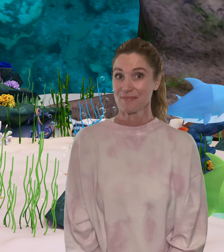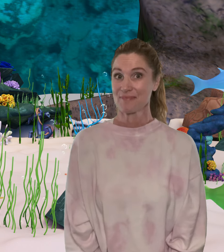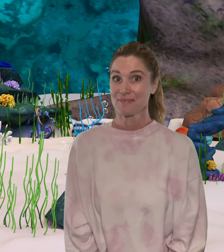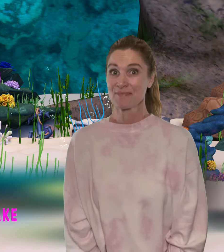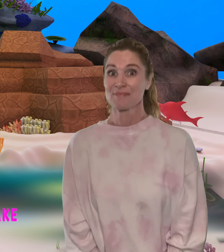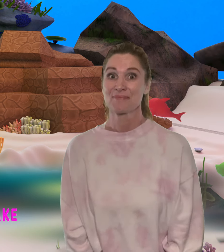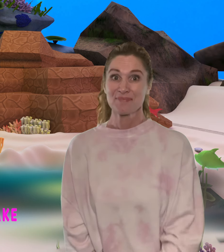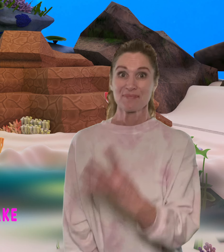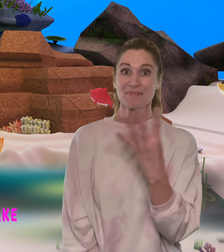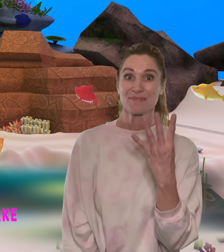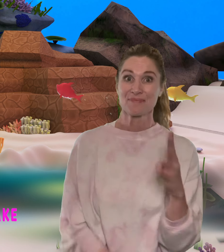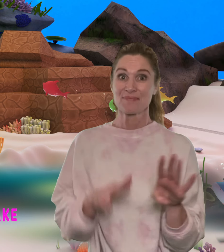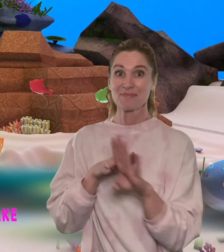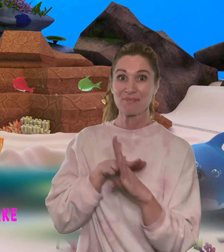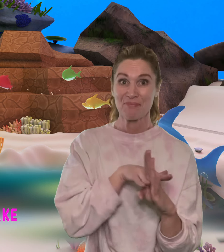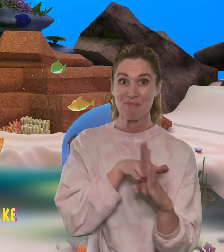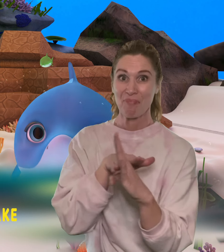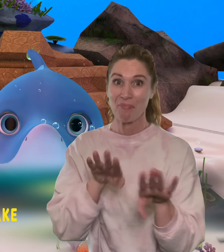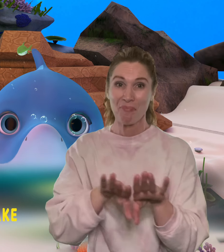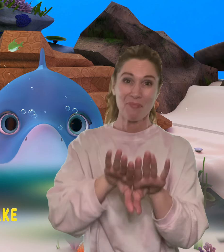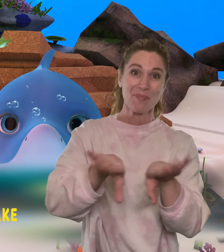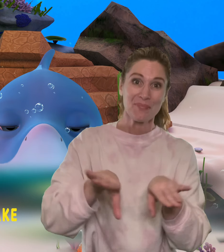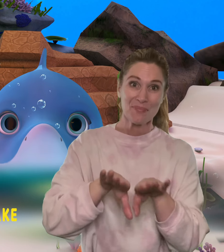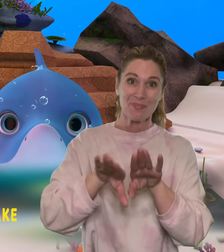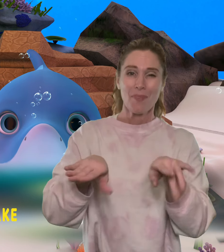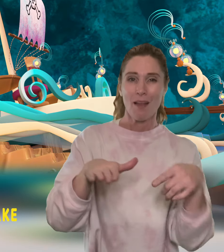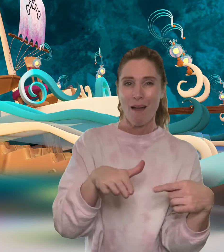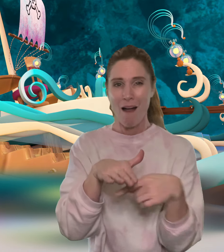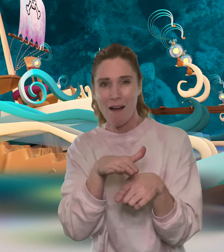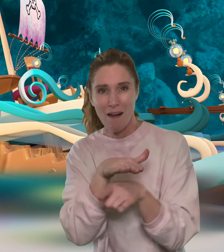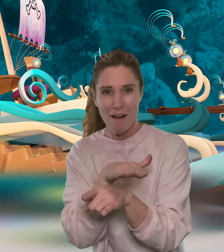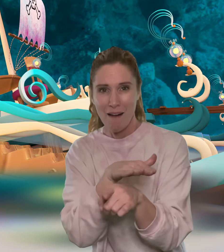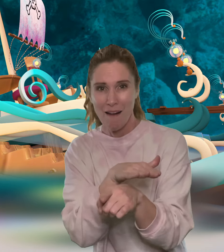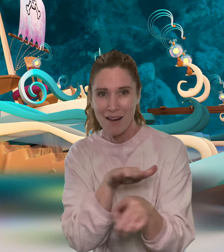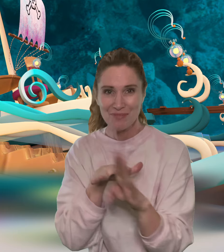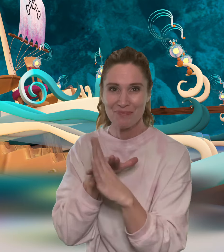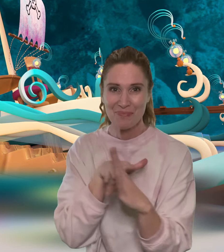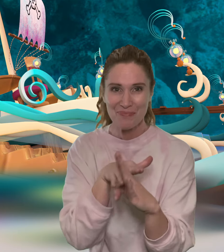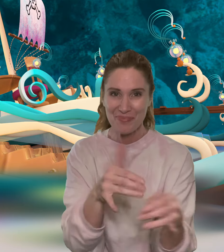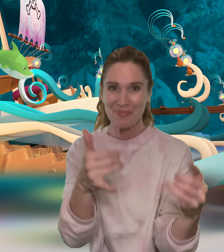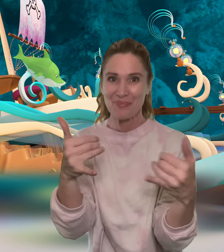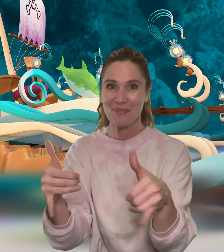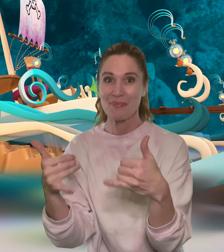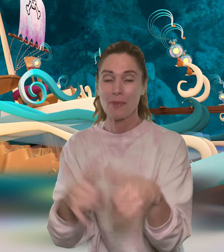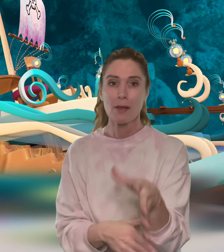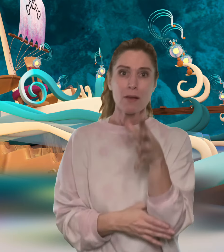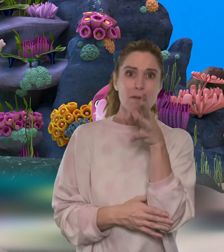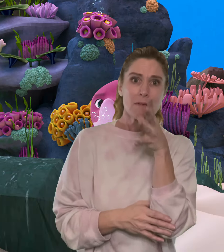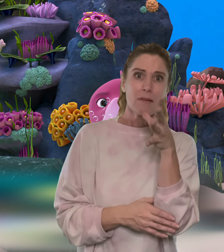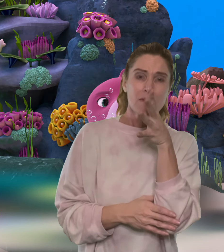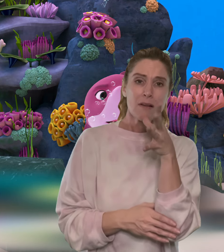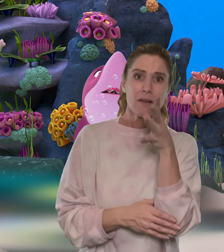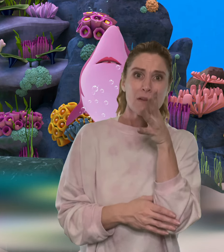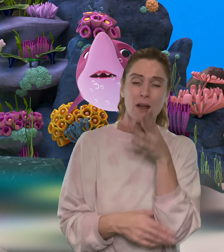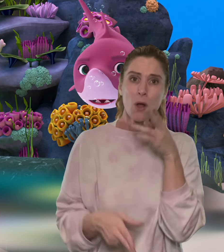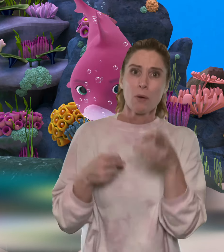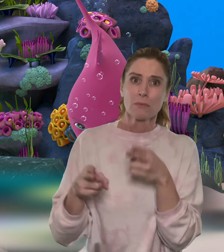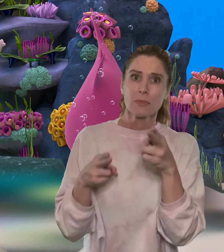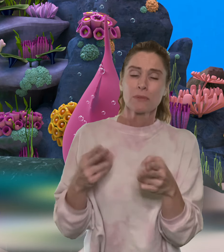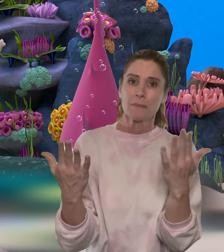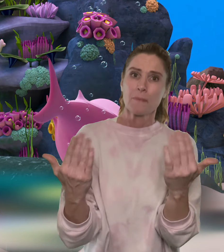だけ4とのサメがお出かけ泳いで泳いで遠くへママが